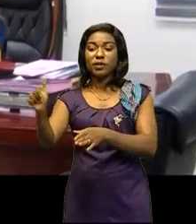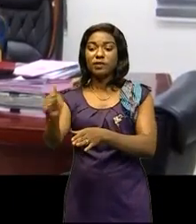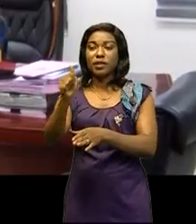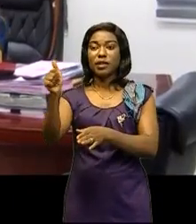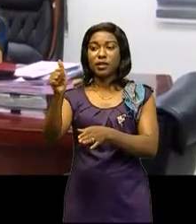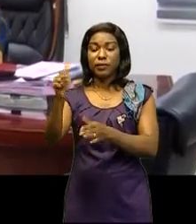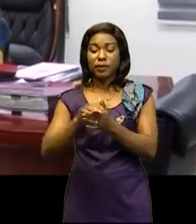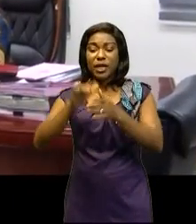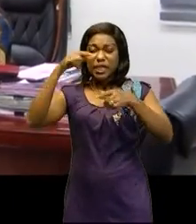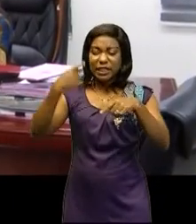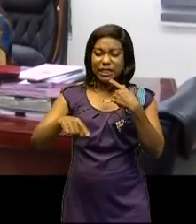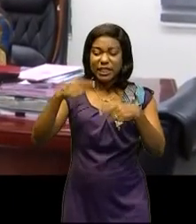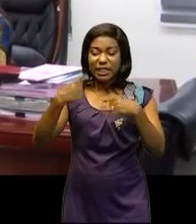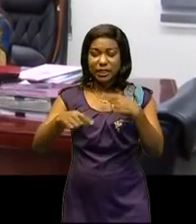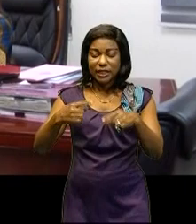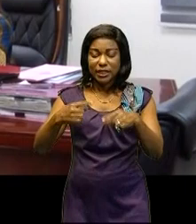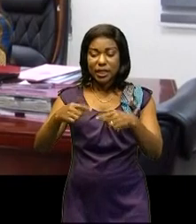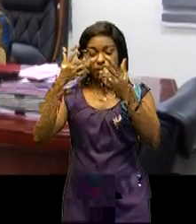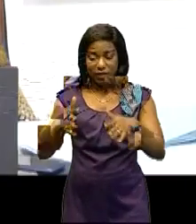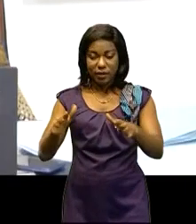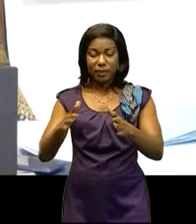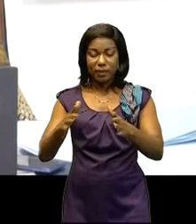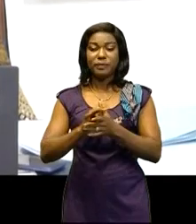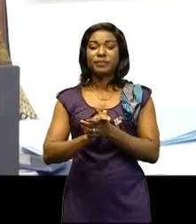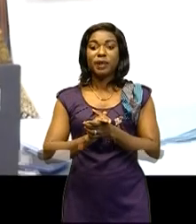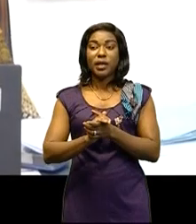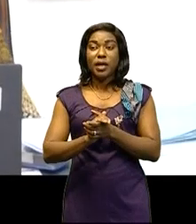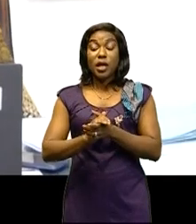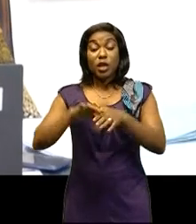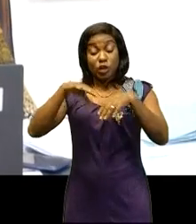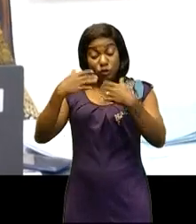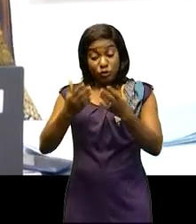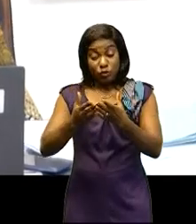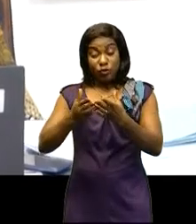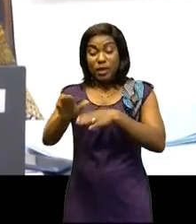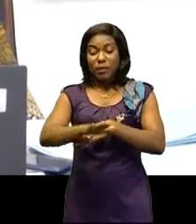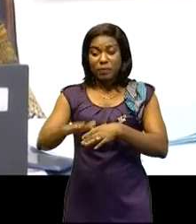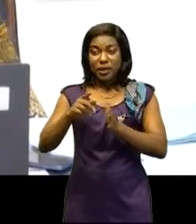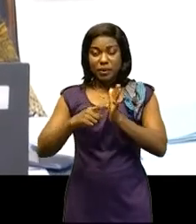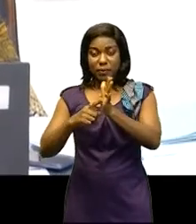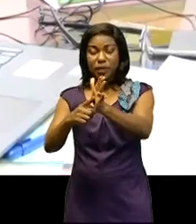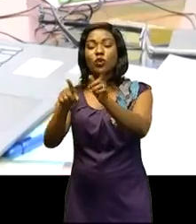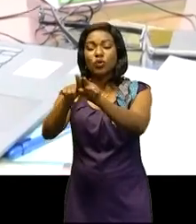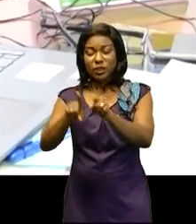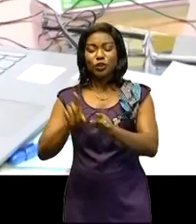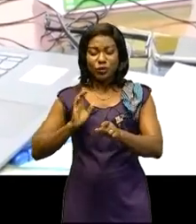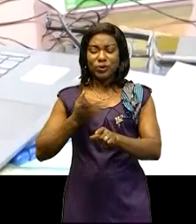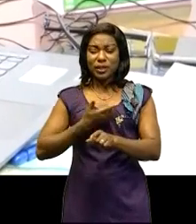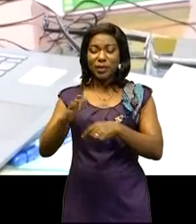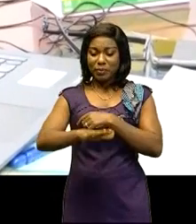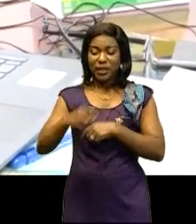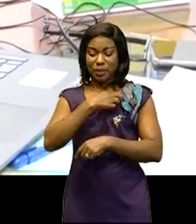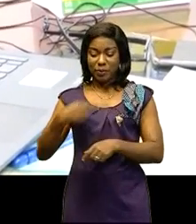2021. Aux discussions du G20 à Naples, les nations représentées dans notre pays, la République démocratique du